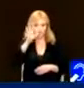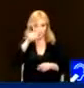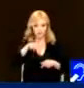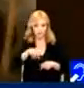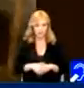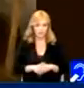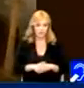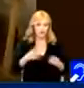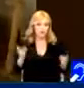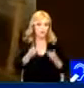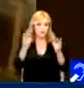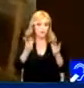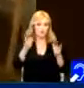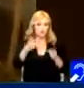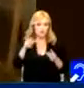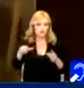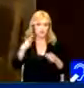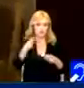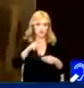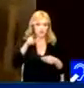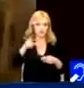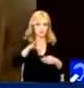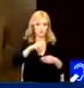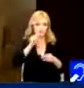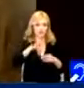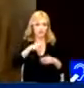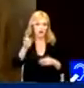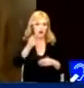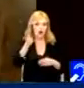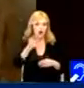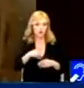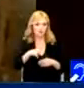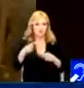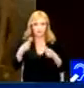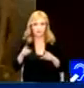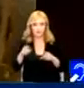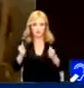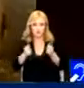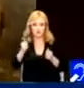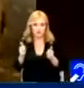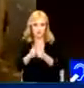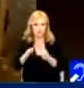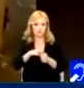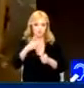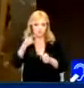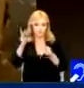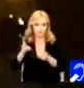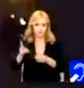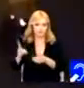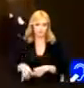pompierii au stabilit că avea instalație de gaz. Deflagrația a afectat și alte două mașini din preajmă.